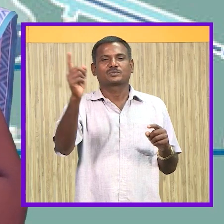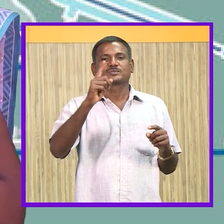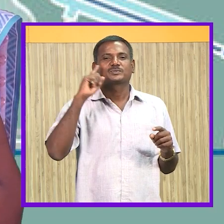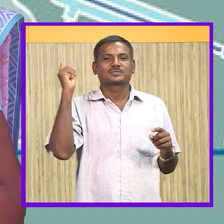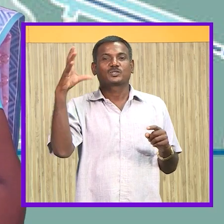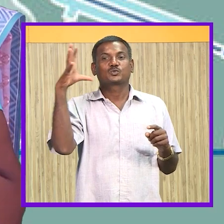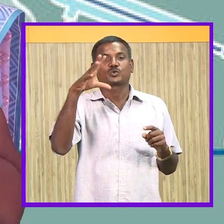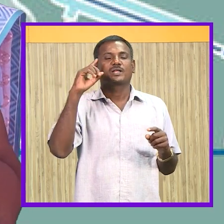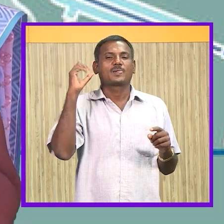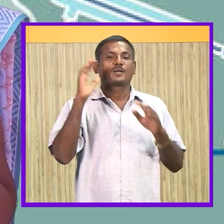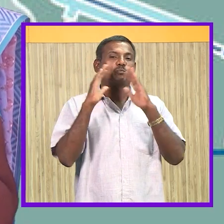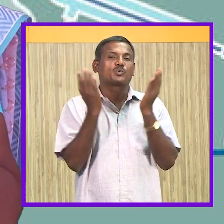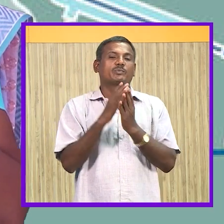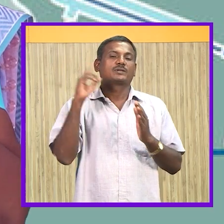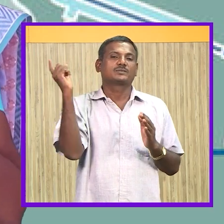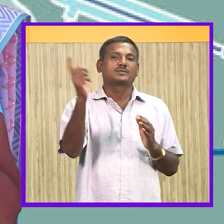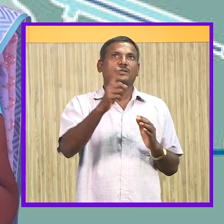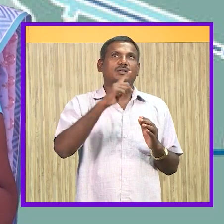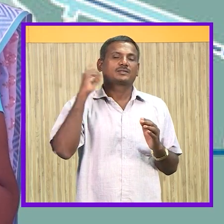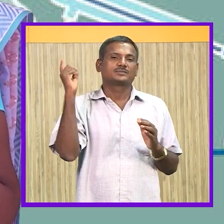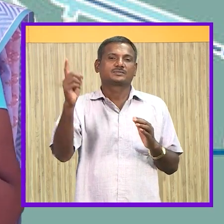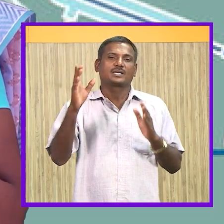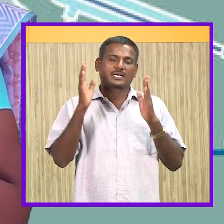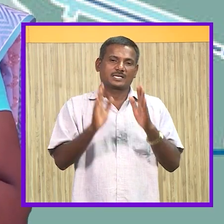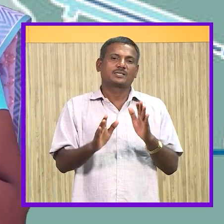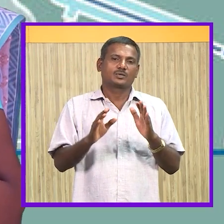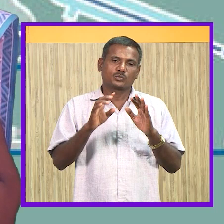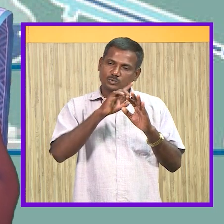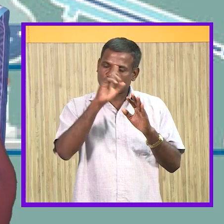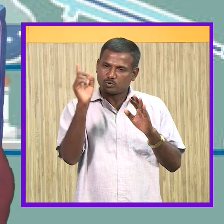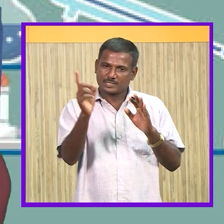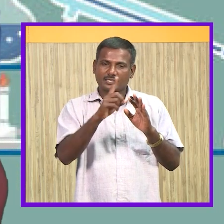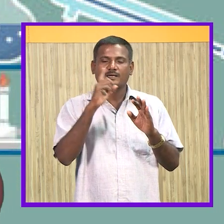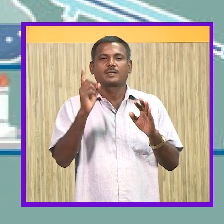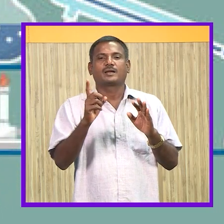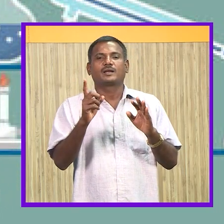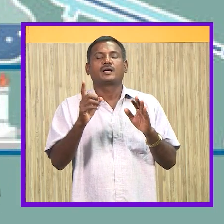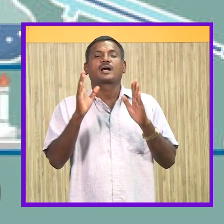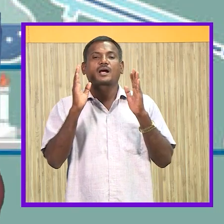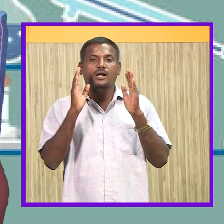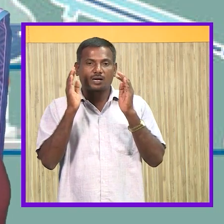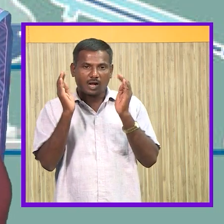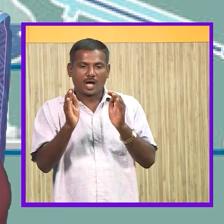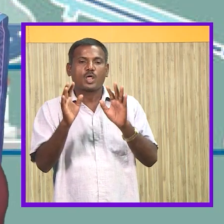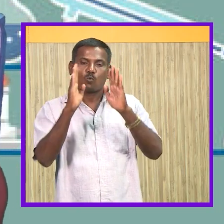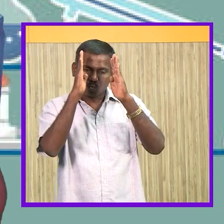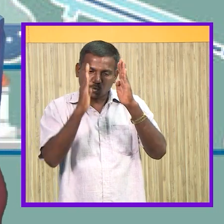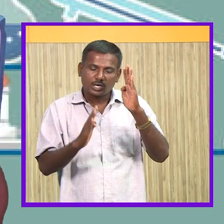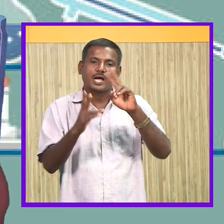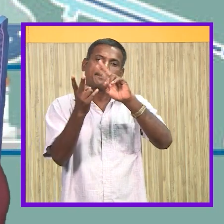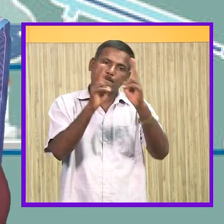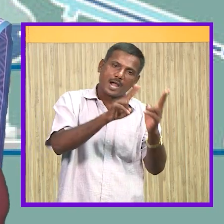வந்துக்கிட்டே இருக்கு இல்லையா? அப்போ இதுவும் ஒரு குறிப்பிட்ட கால இடைவெளியில் நிகழ்ந்து கொண்டே இருப்பதால் இதுவும் கால